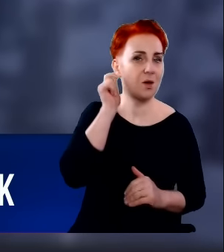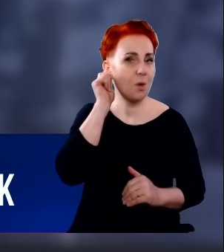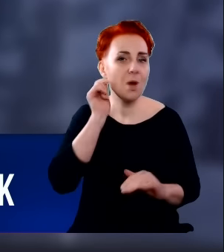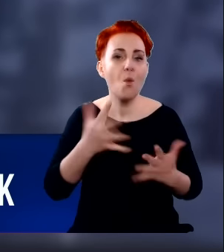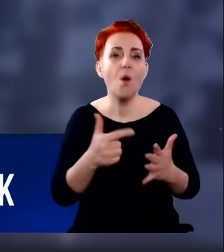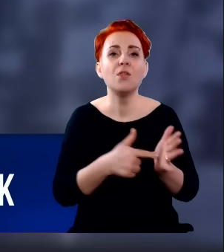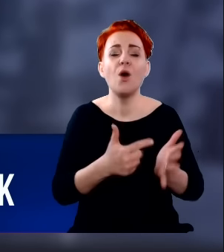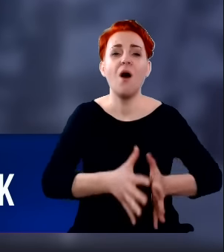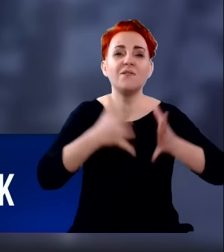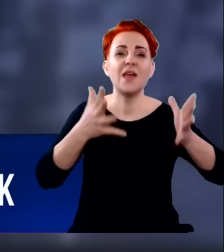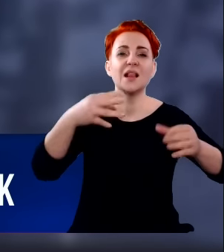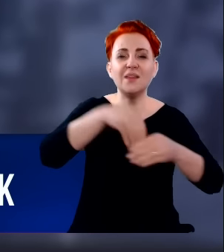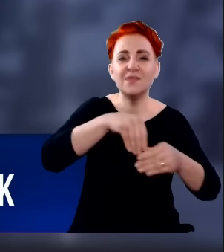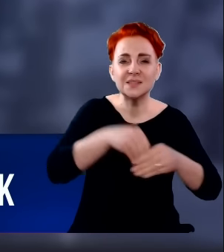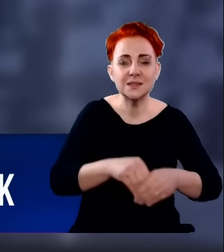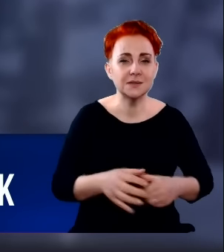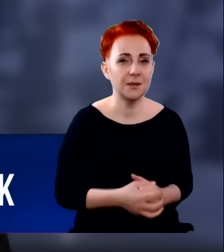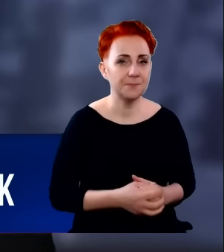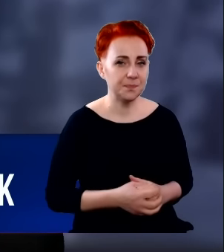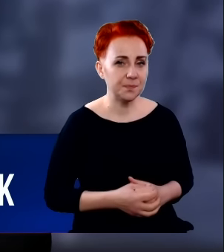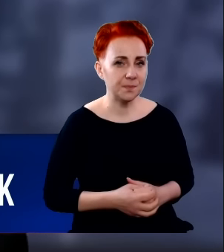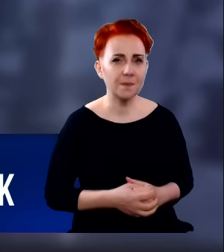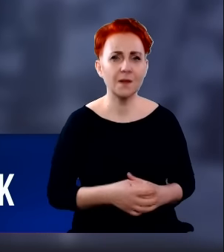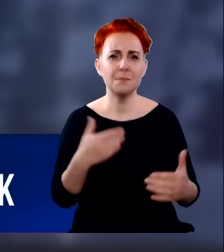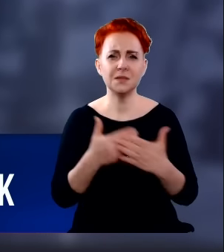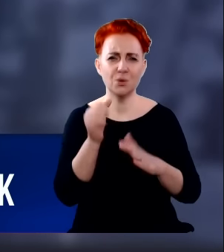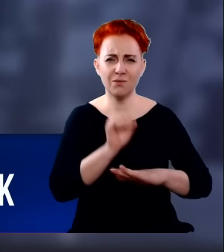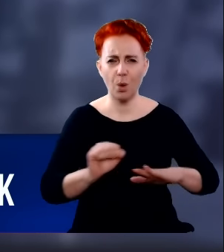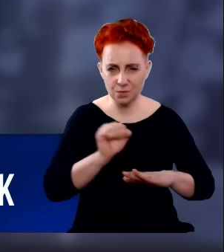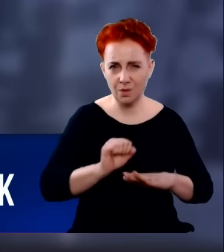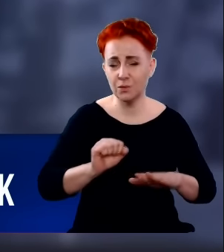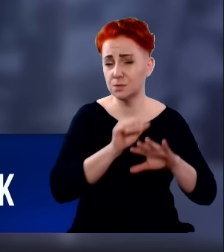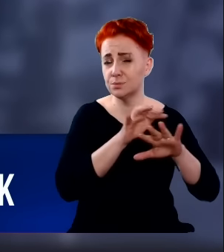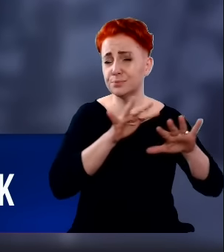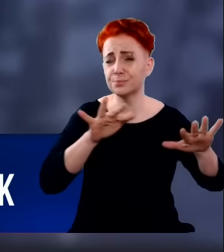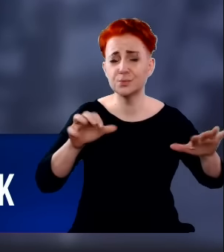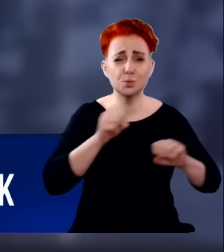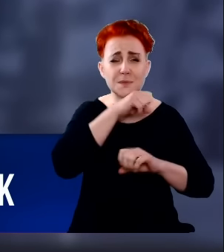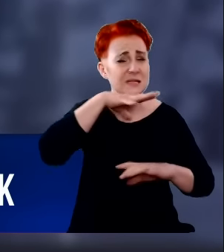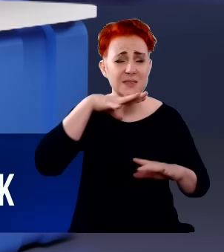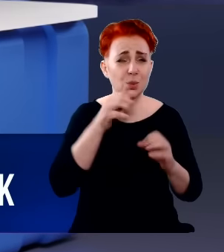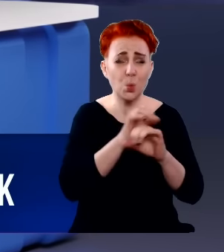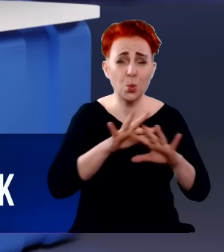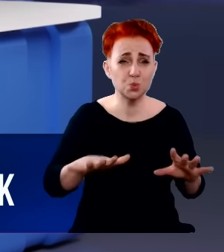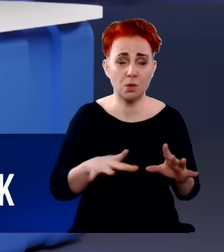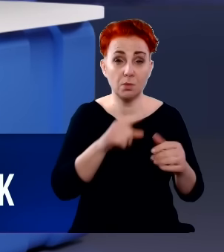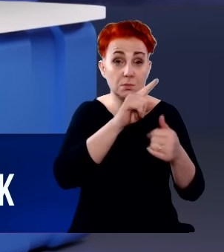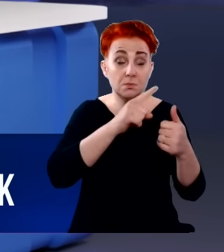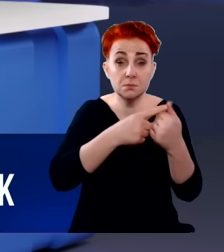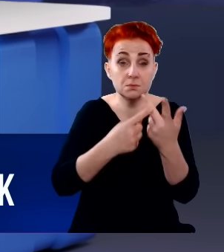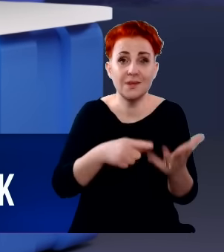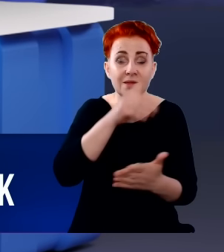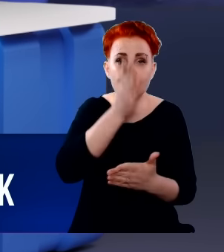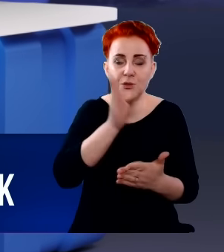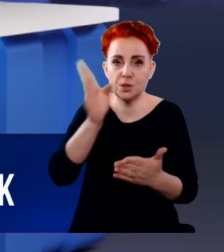wielkich inwestycjach w okolicach Wrocławia. Naprawdę tego jest mnóstwo. Tego nie będzie, więc myślę, że takie przekonywanie,